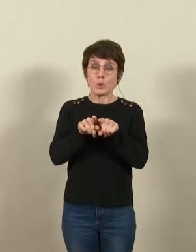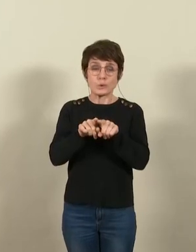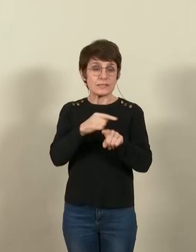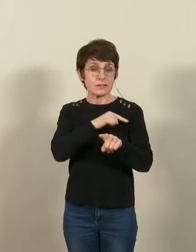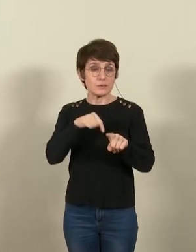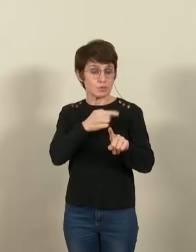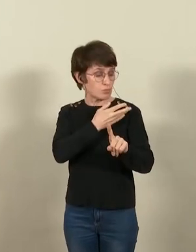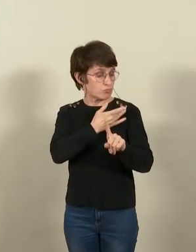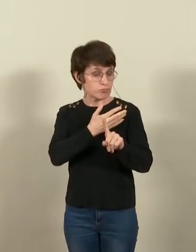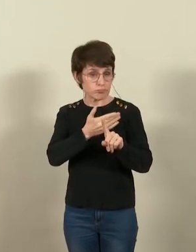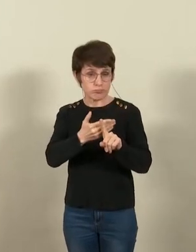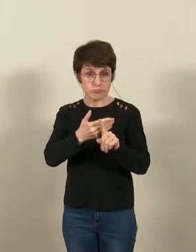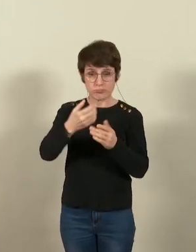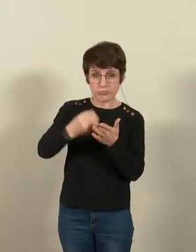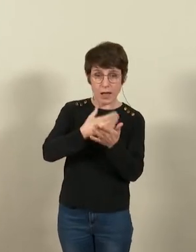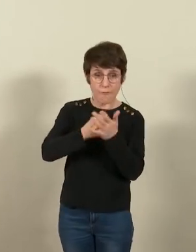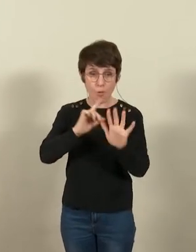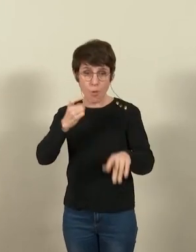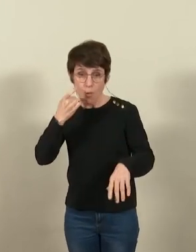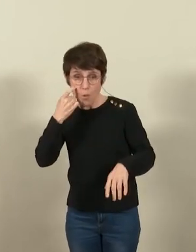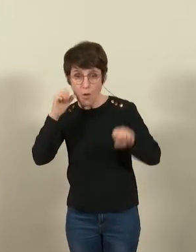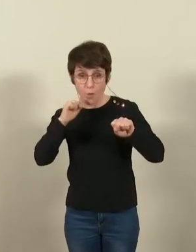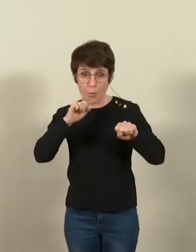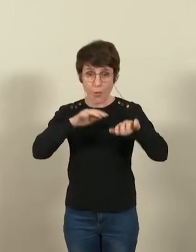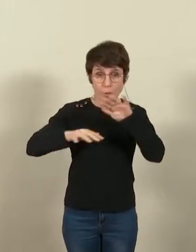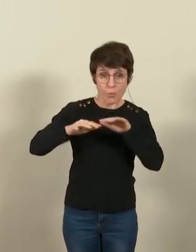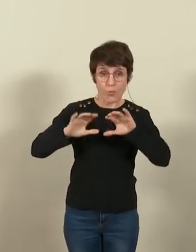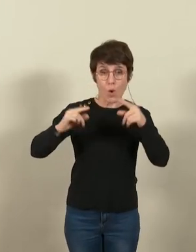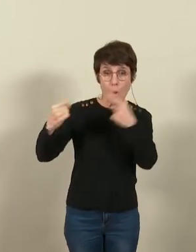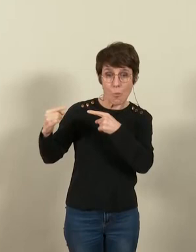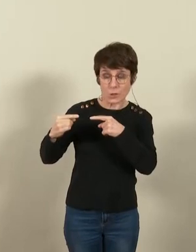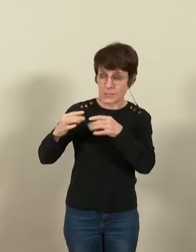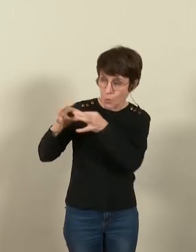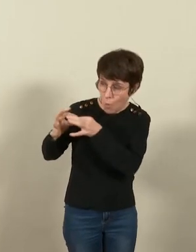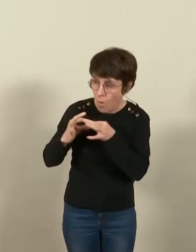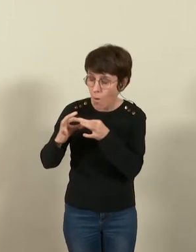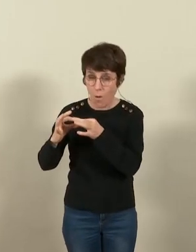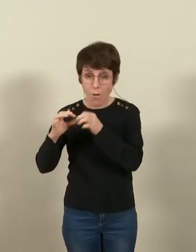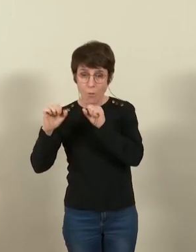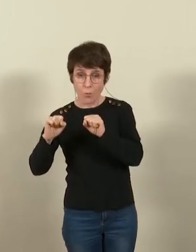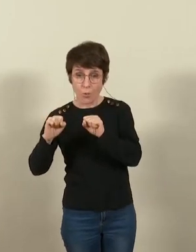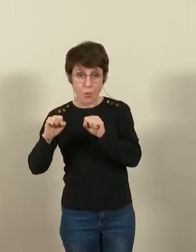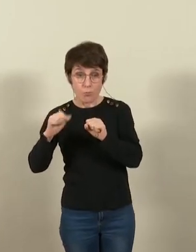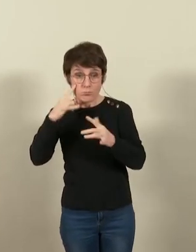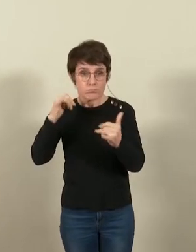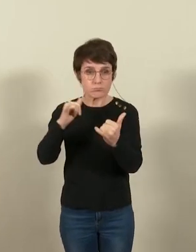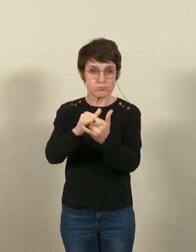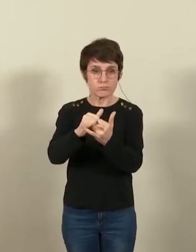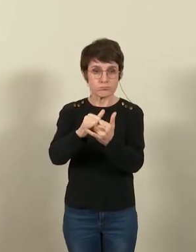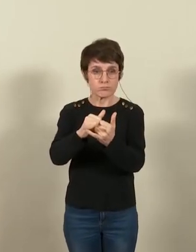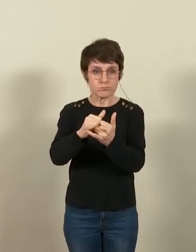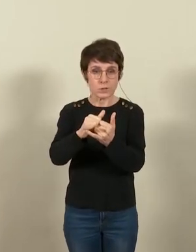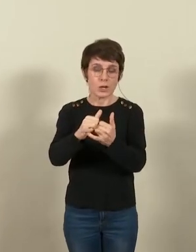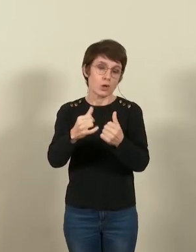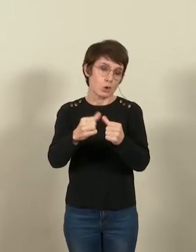été informés qu'il pouvait y avoir une entente entre les oppositions euh nous je